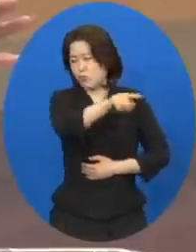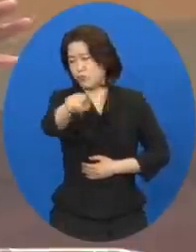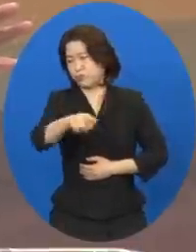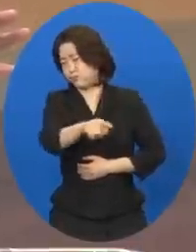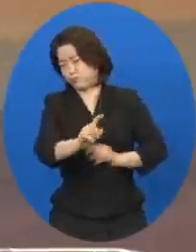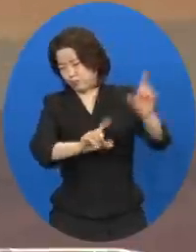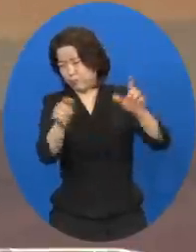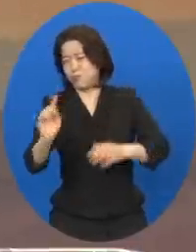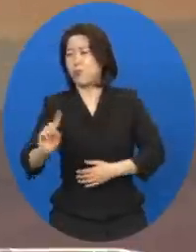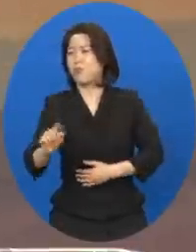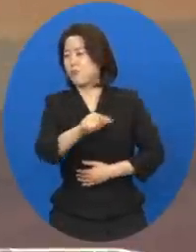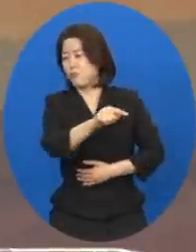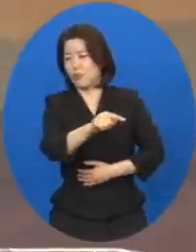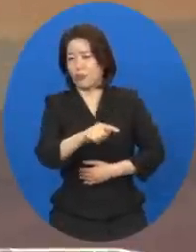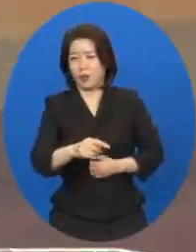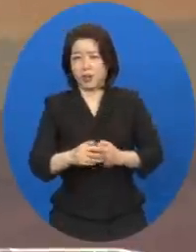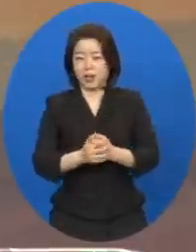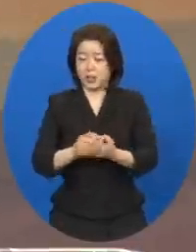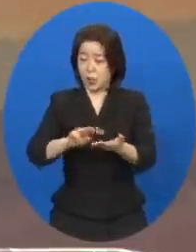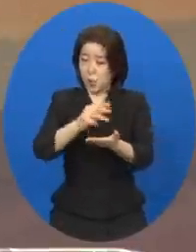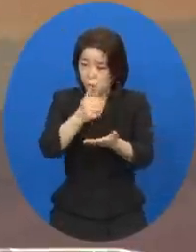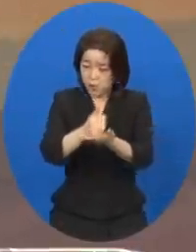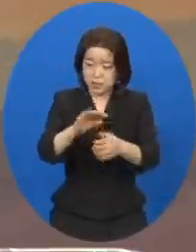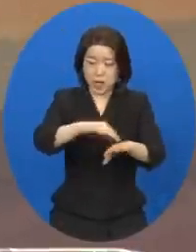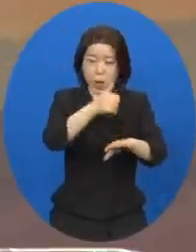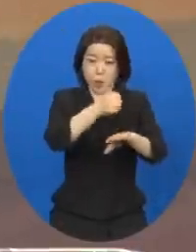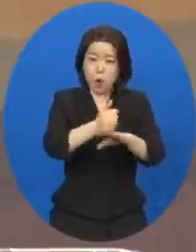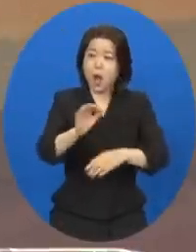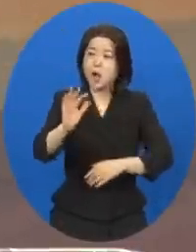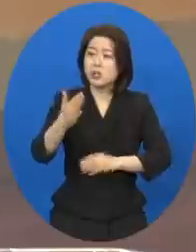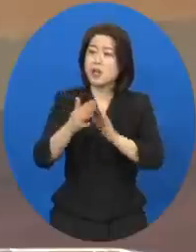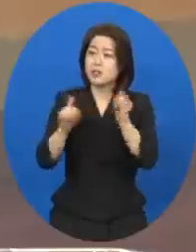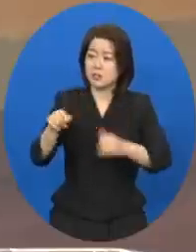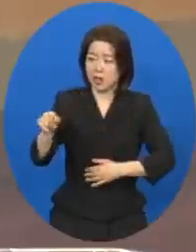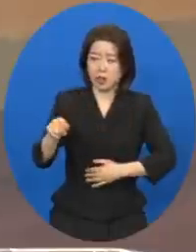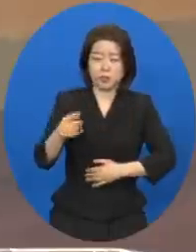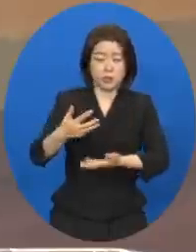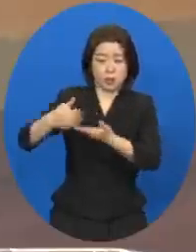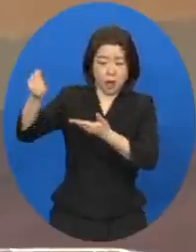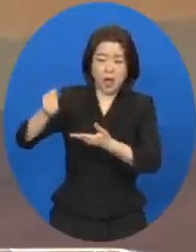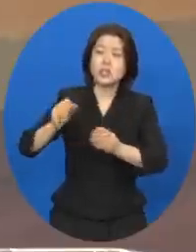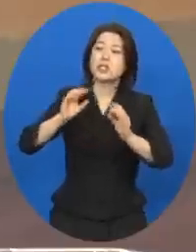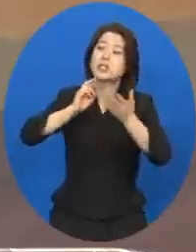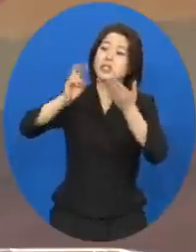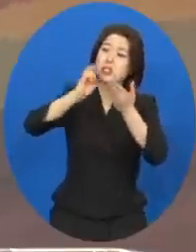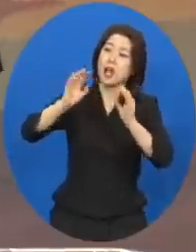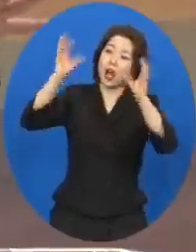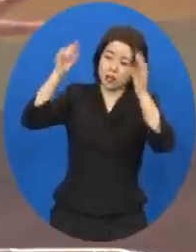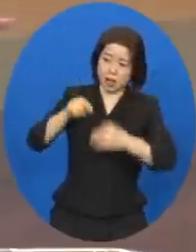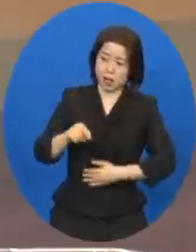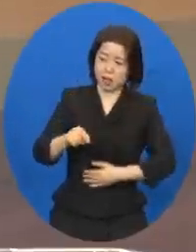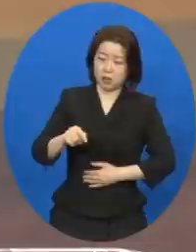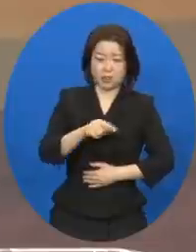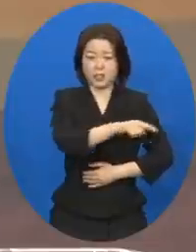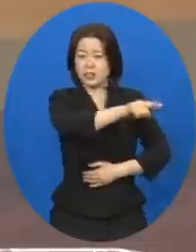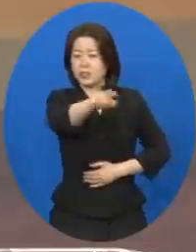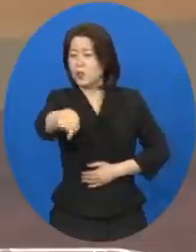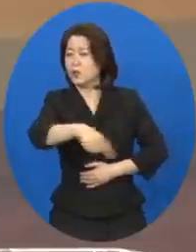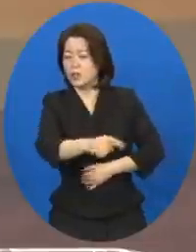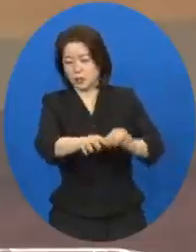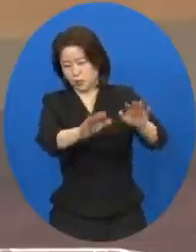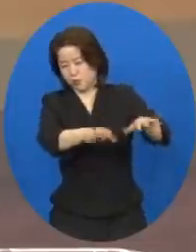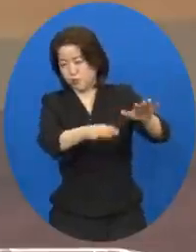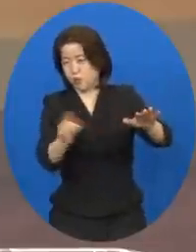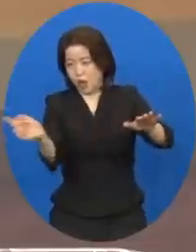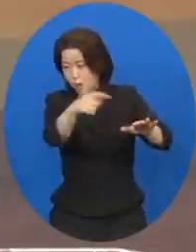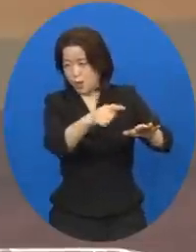되잖아요. 이거는 메시아나 왕이 된 사람이나 받을 찬양인데 이거 좀 사람들을 자제시키고